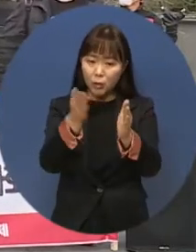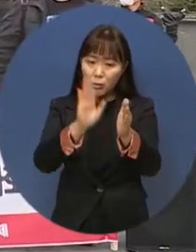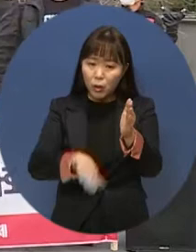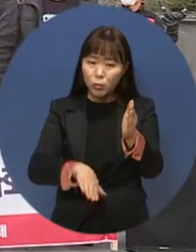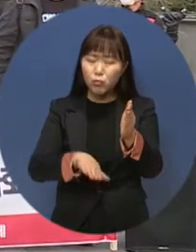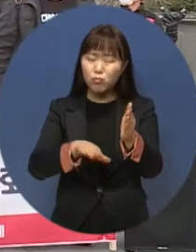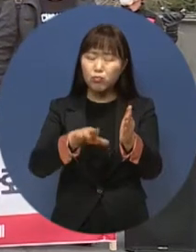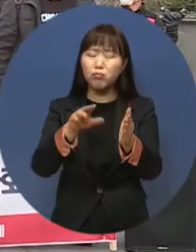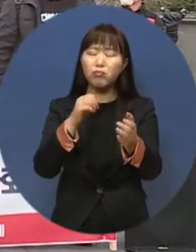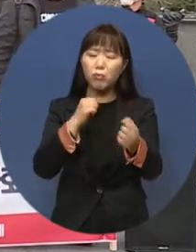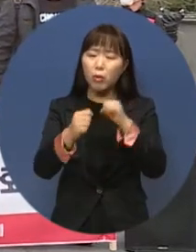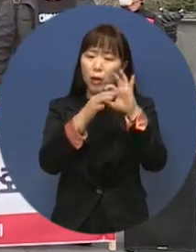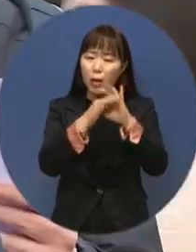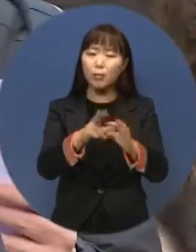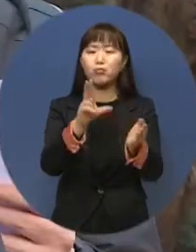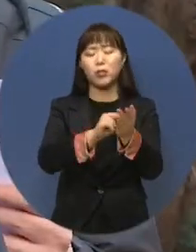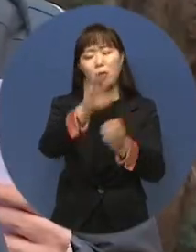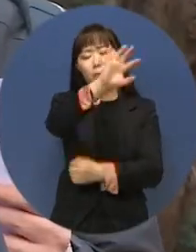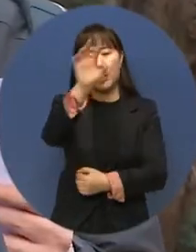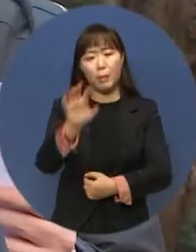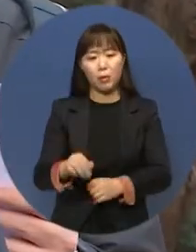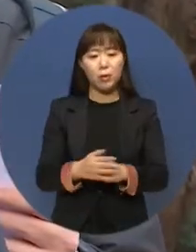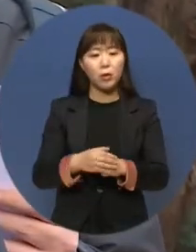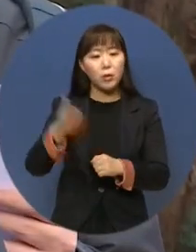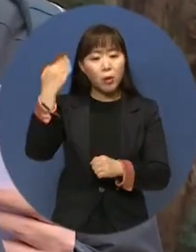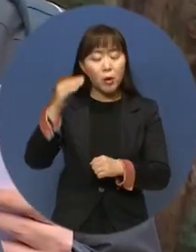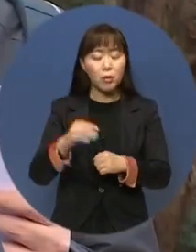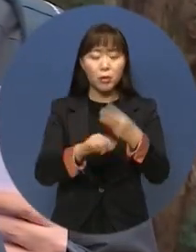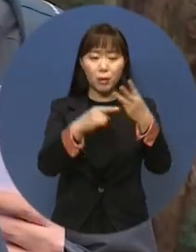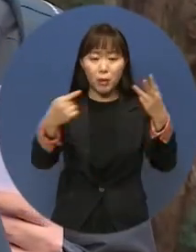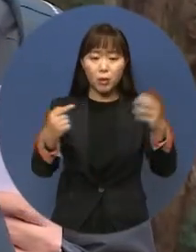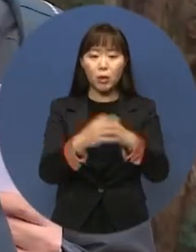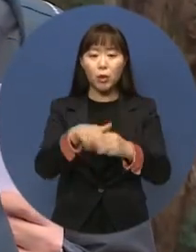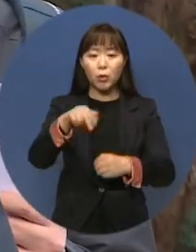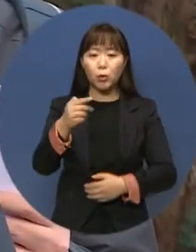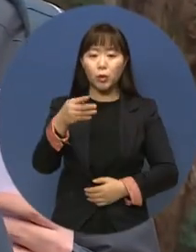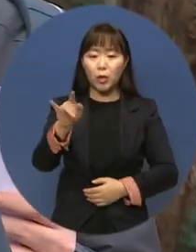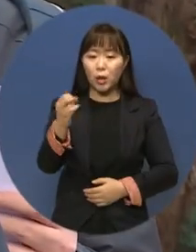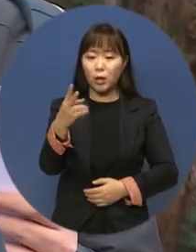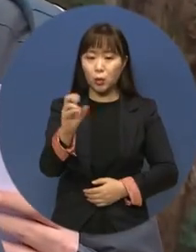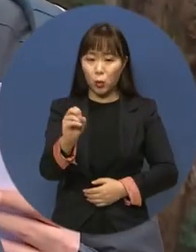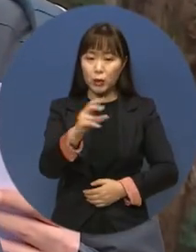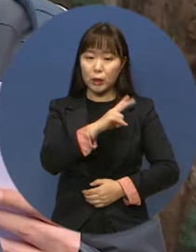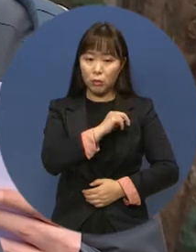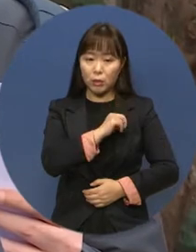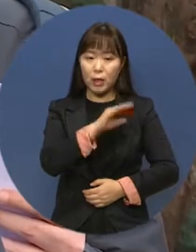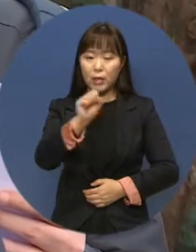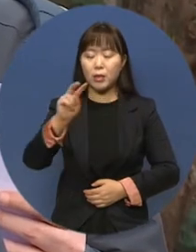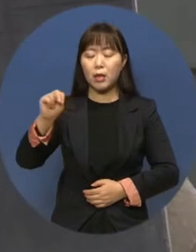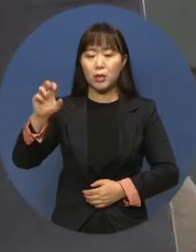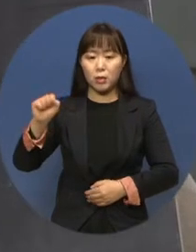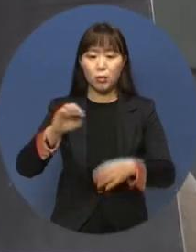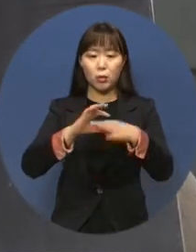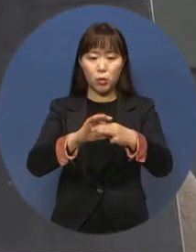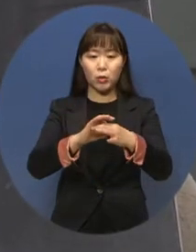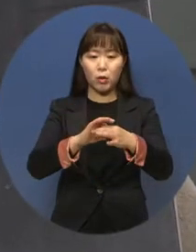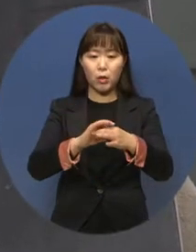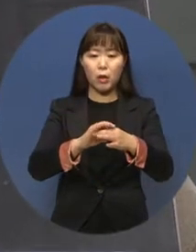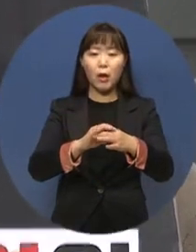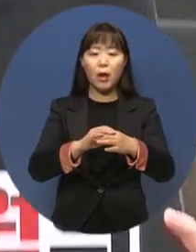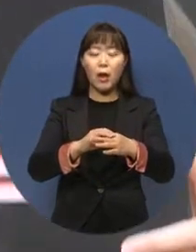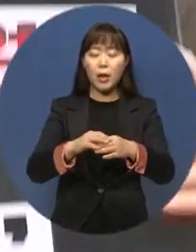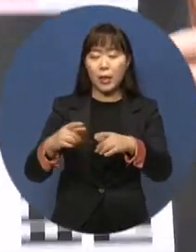문제는 반복됐습니다. 지난 1일 국민의힘 조태영 의원은 SNS를 통해 대일 외교에